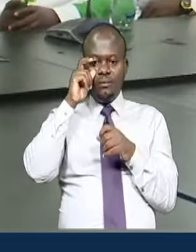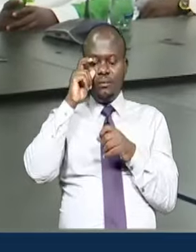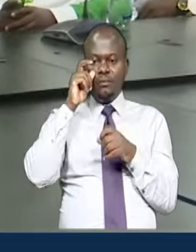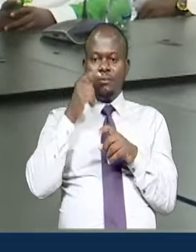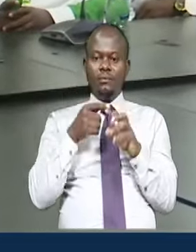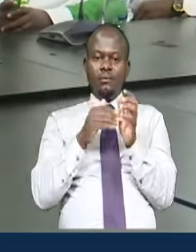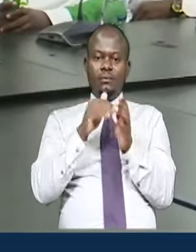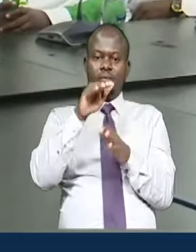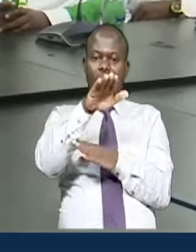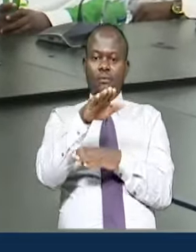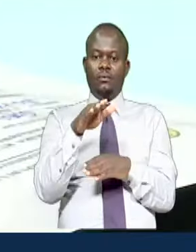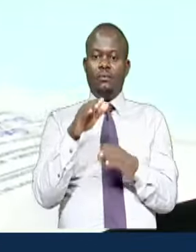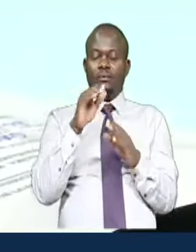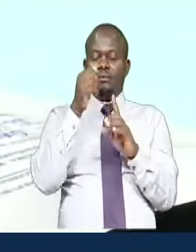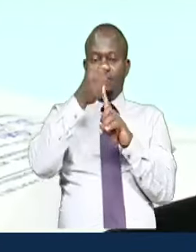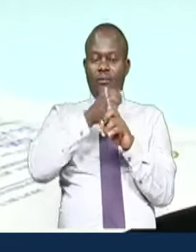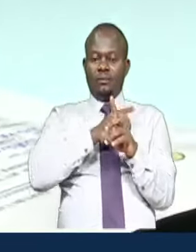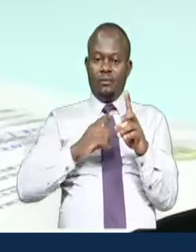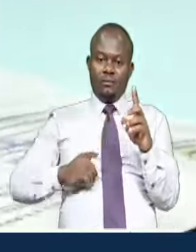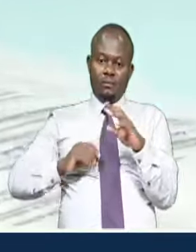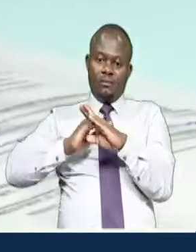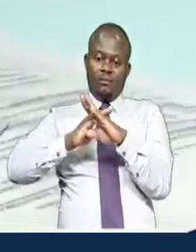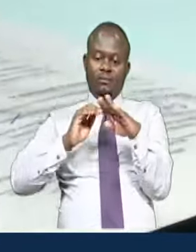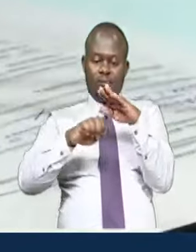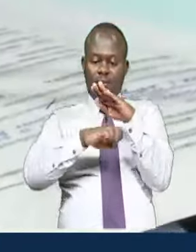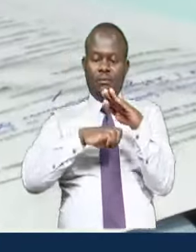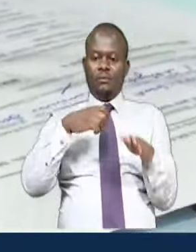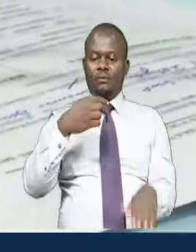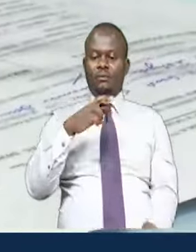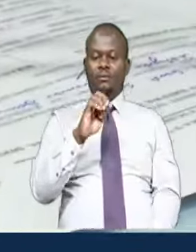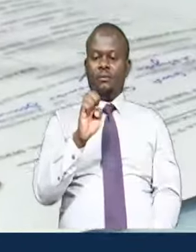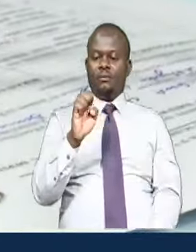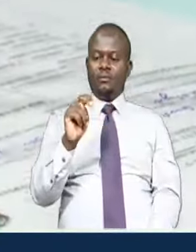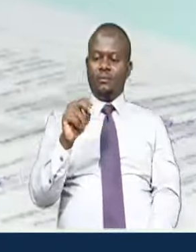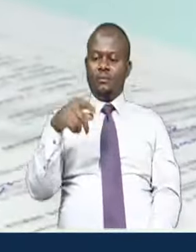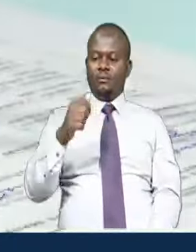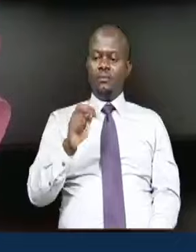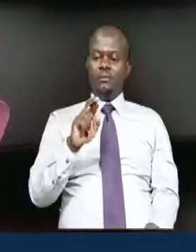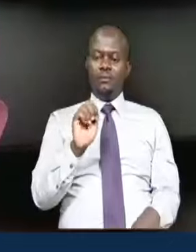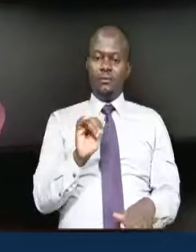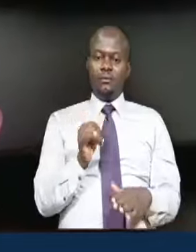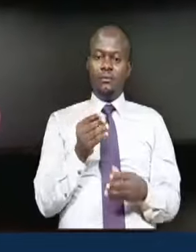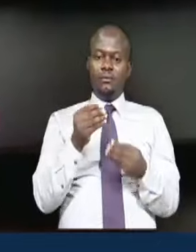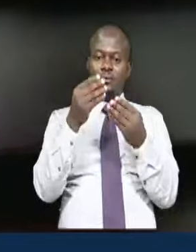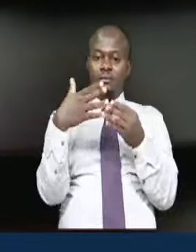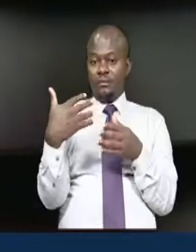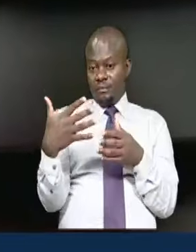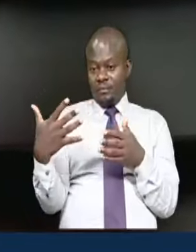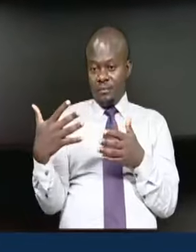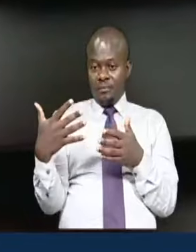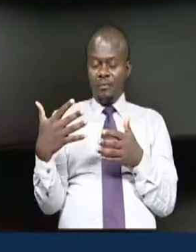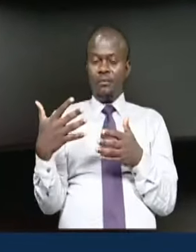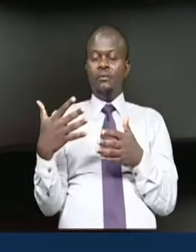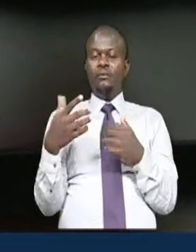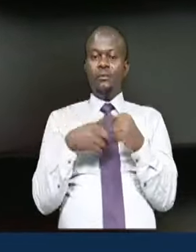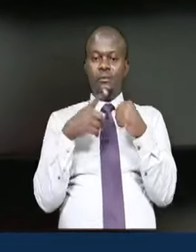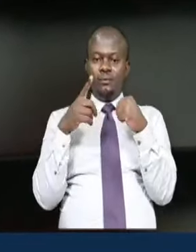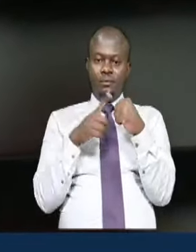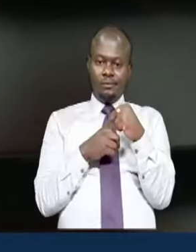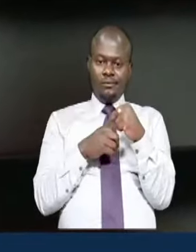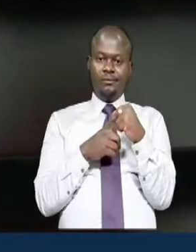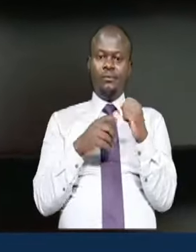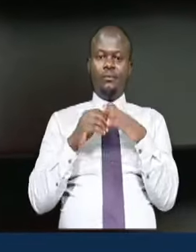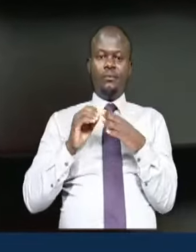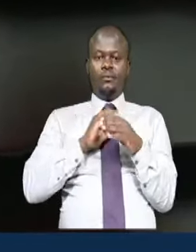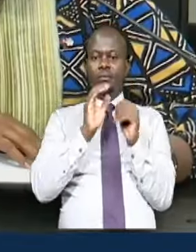kandi ishyaka riharanira demokarasi no kurengera ibidukikije Green Party naryo ryagejeje kandidature z'abakandida depite 66 kuri